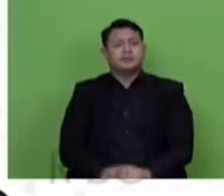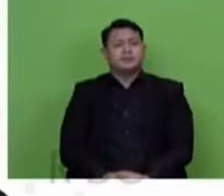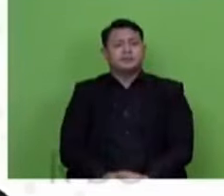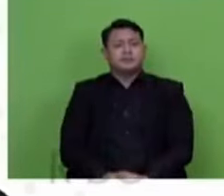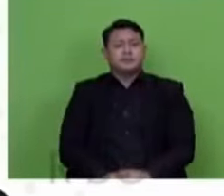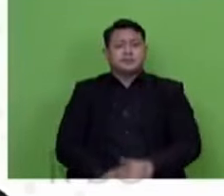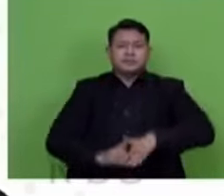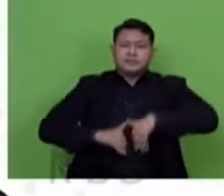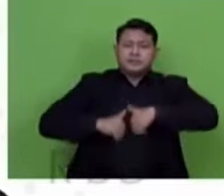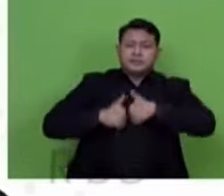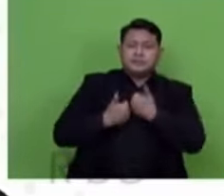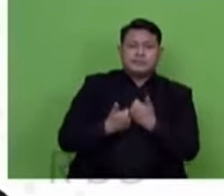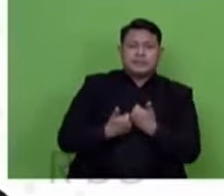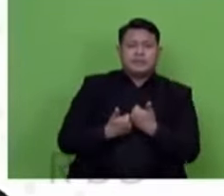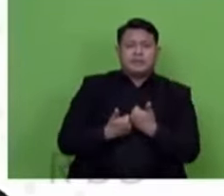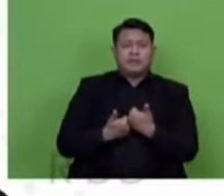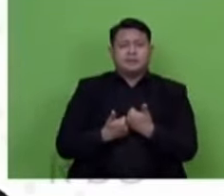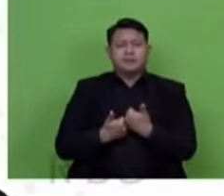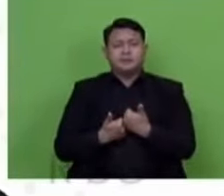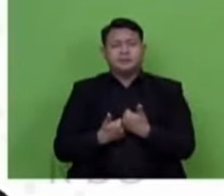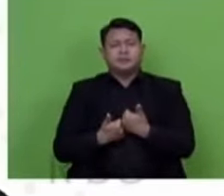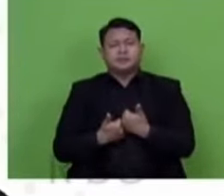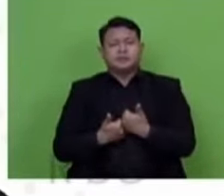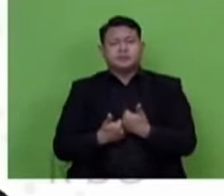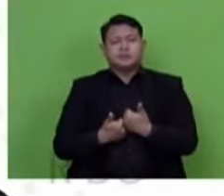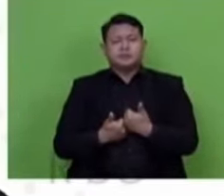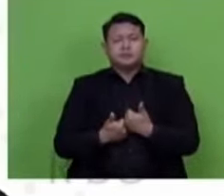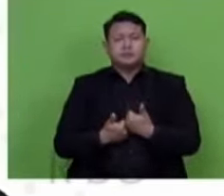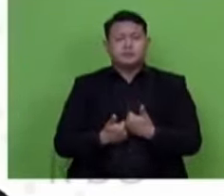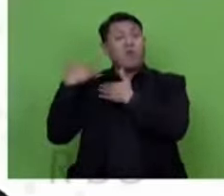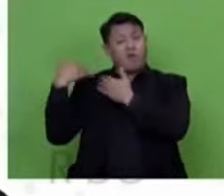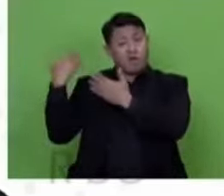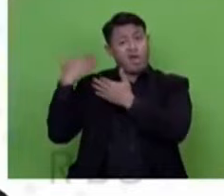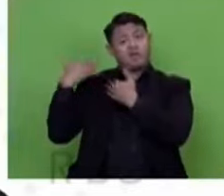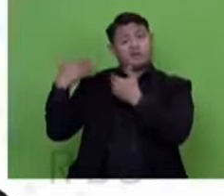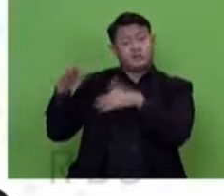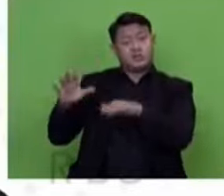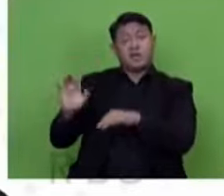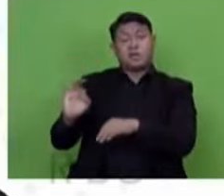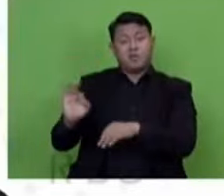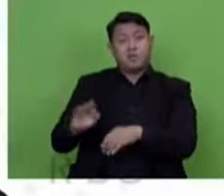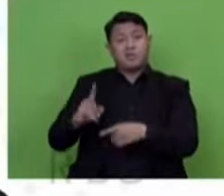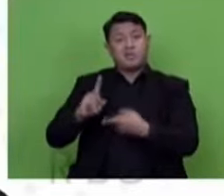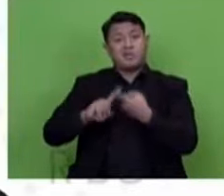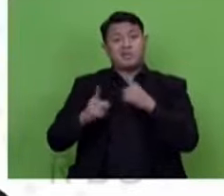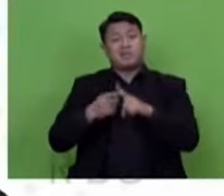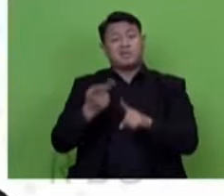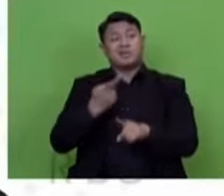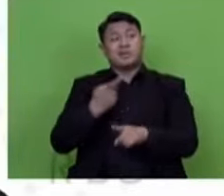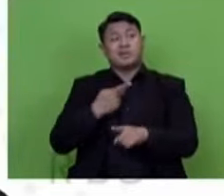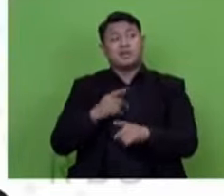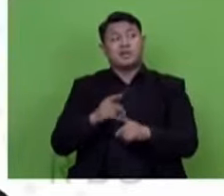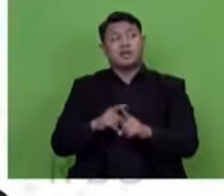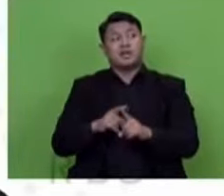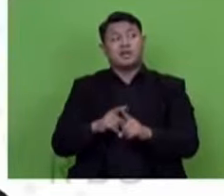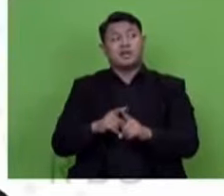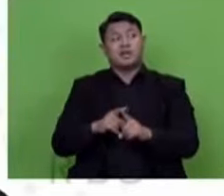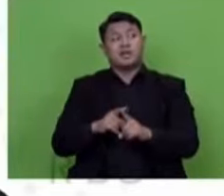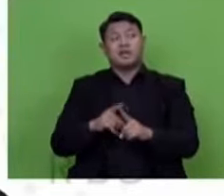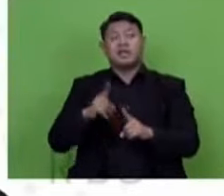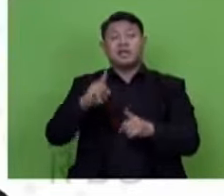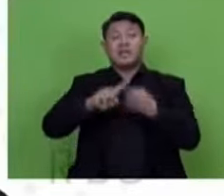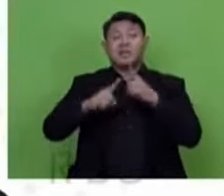siapkan sistematisasinya agar kita bisa bergerak lebih baik teman-teman kita satu persatu